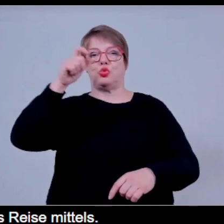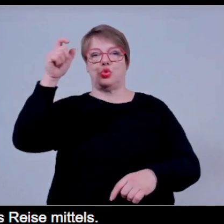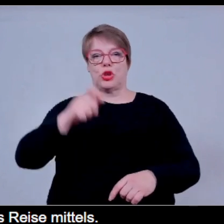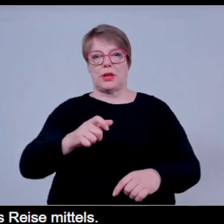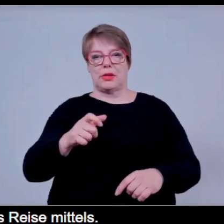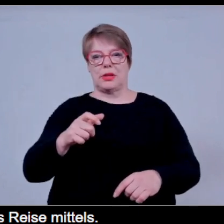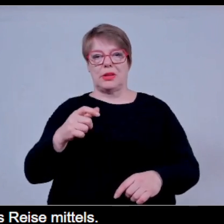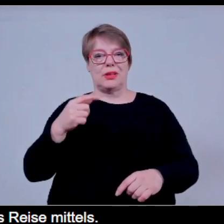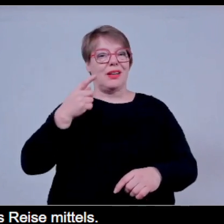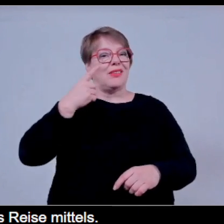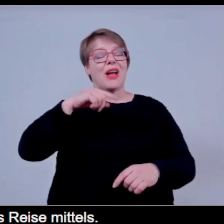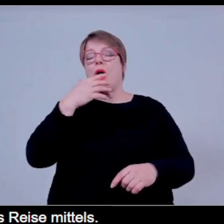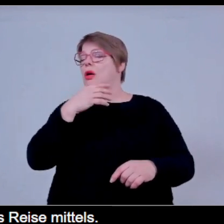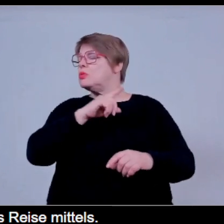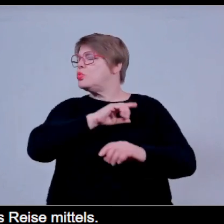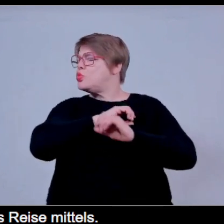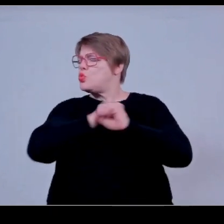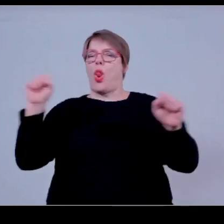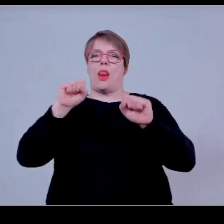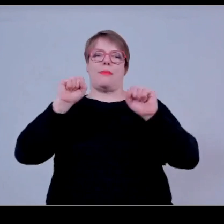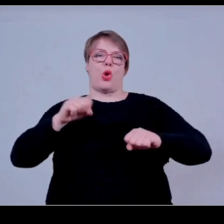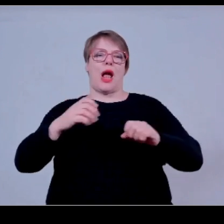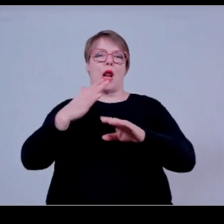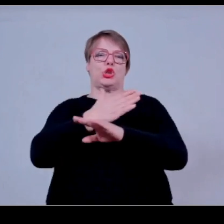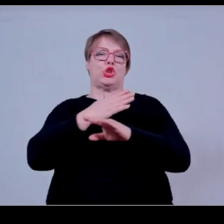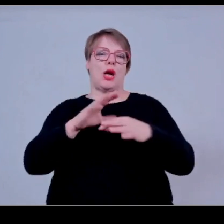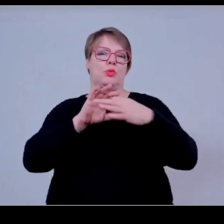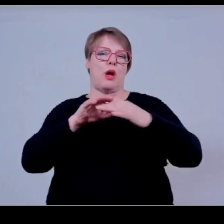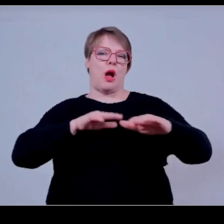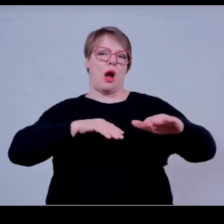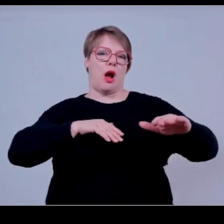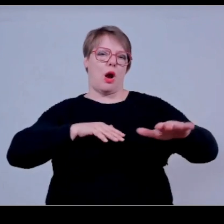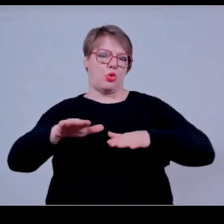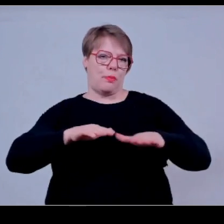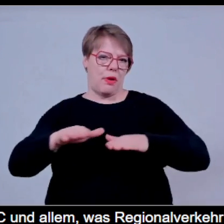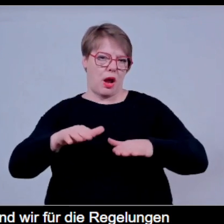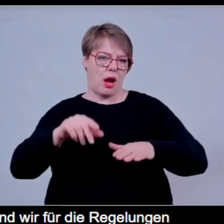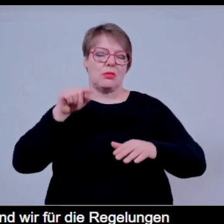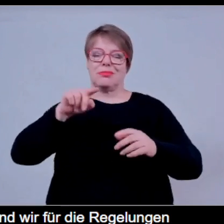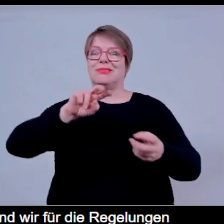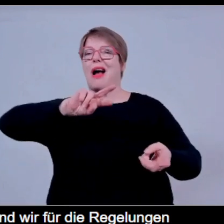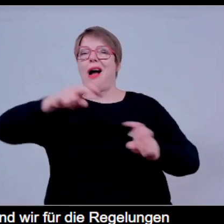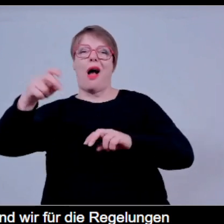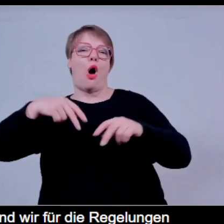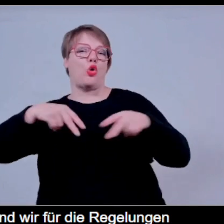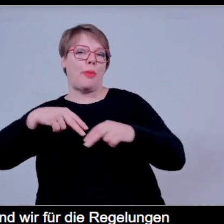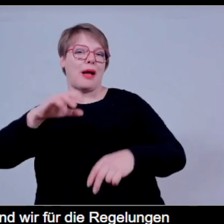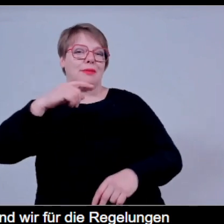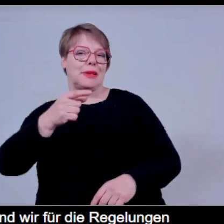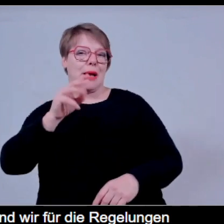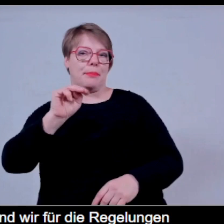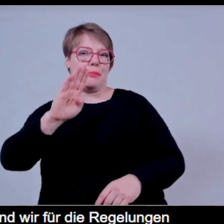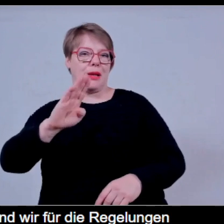Henry Stern von der Beinpost. Gibt es denn inzwischen Klarheit, auf welche Art und Weise die unrechtmäßig